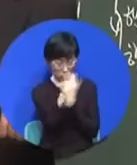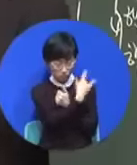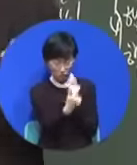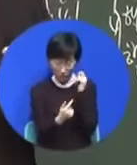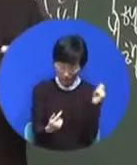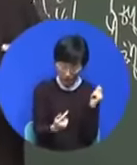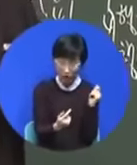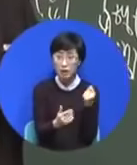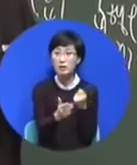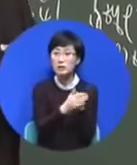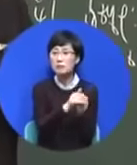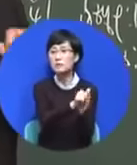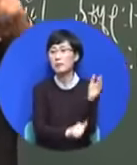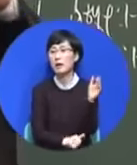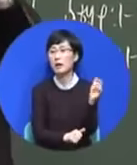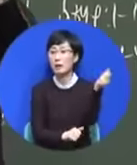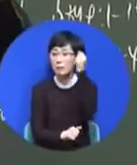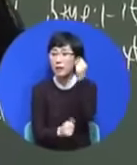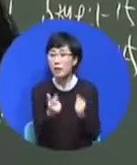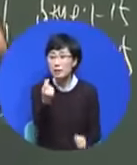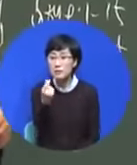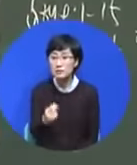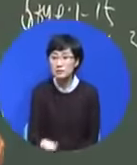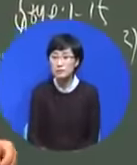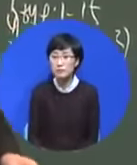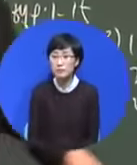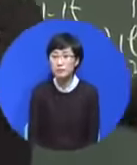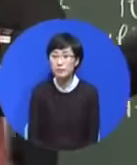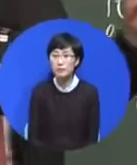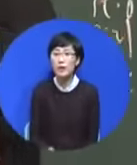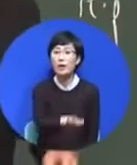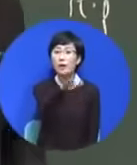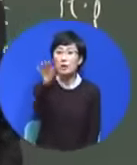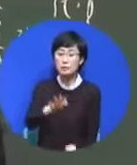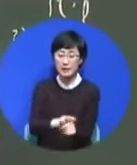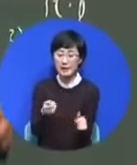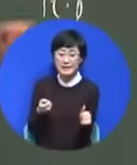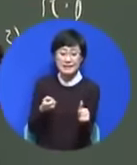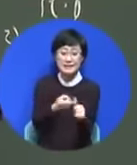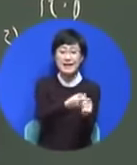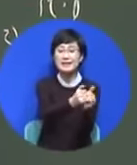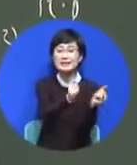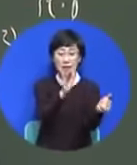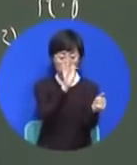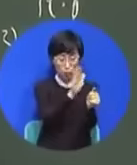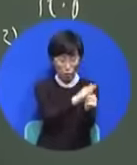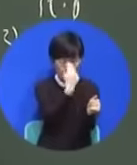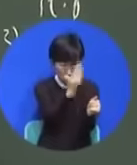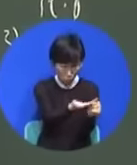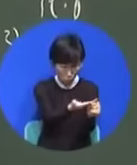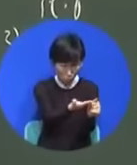그래요 그렇죠 여러분이 살인범 도와주면 그